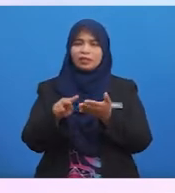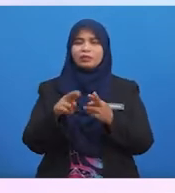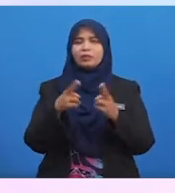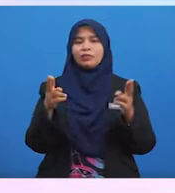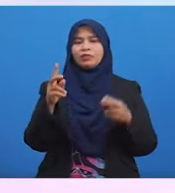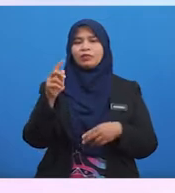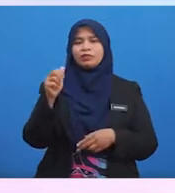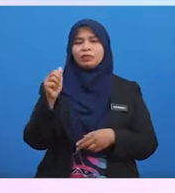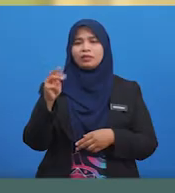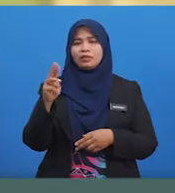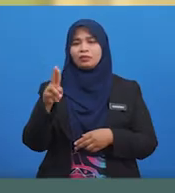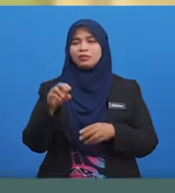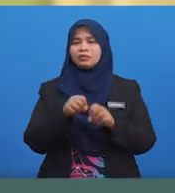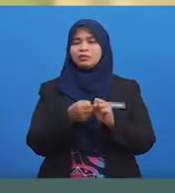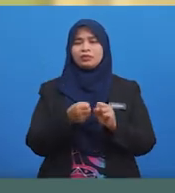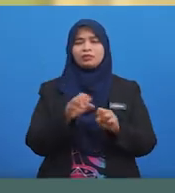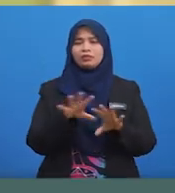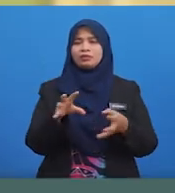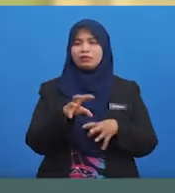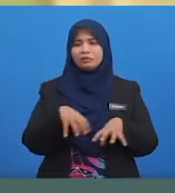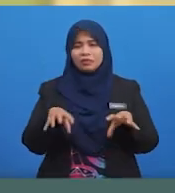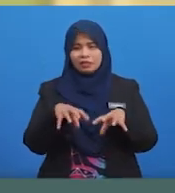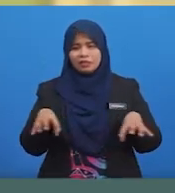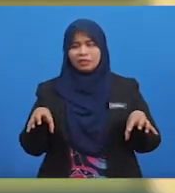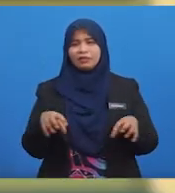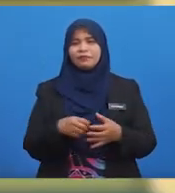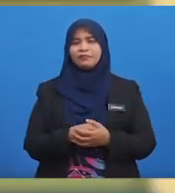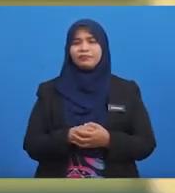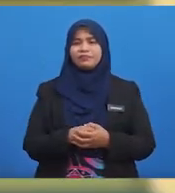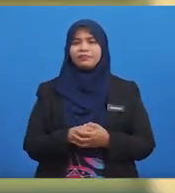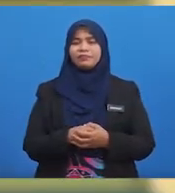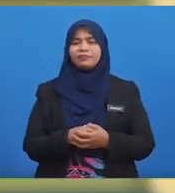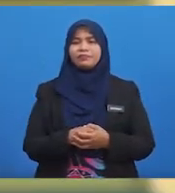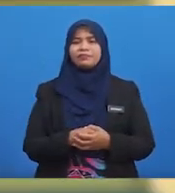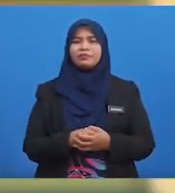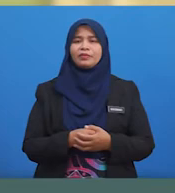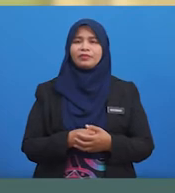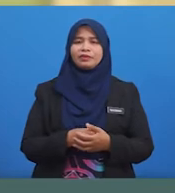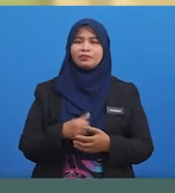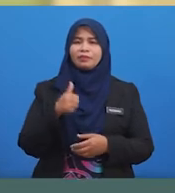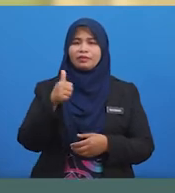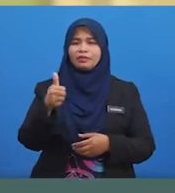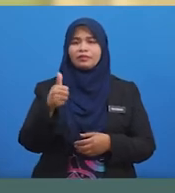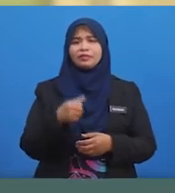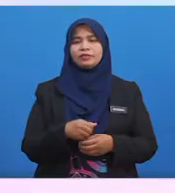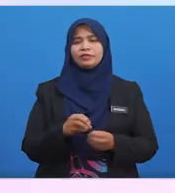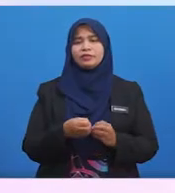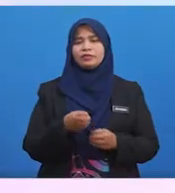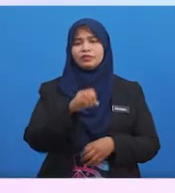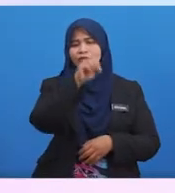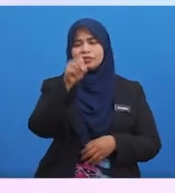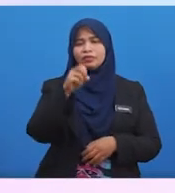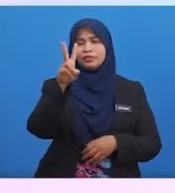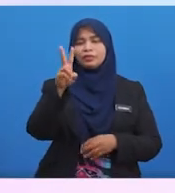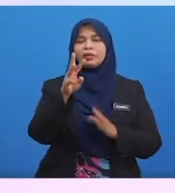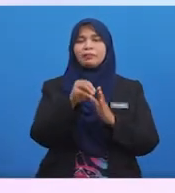tidak berselera Betul tak jawab Halo kamu bagus solemn kedua